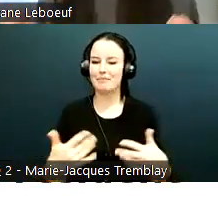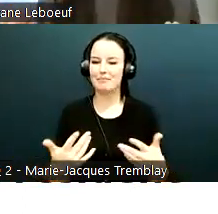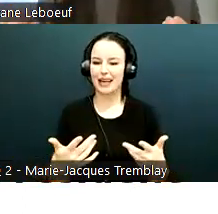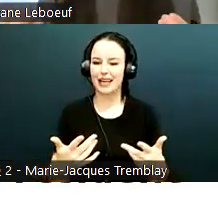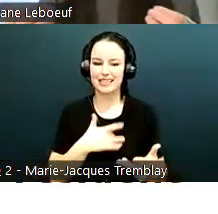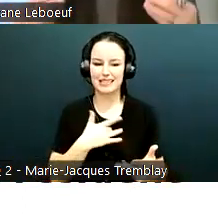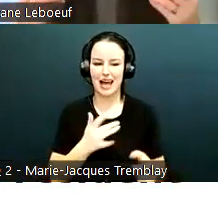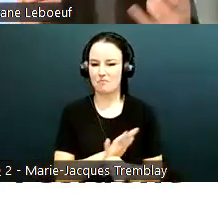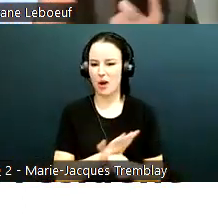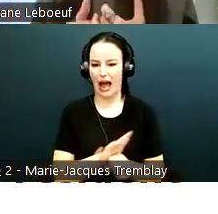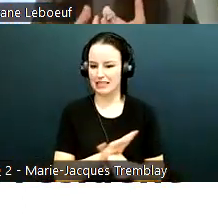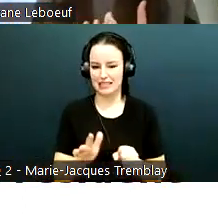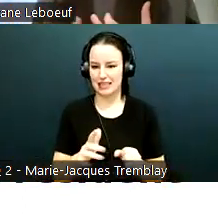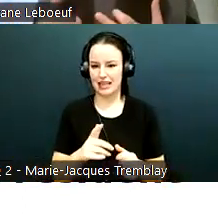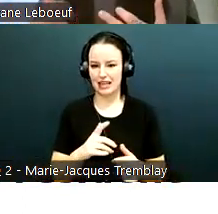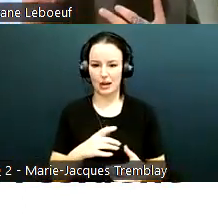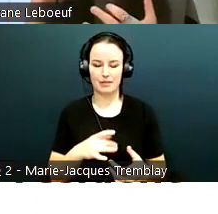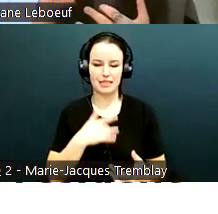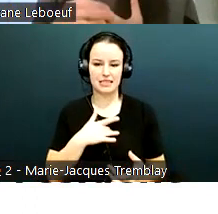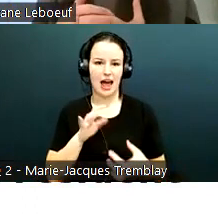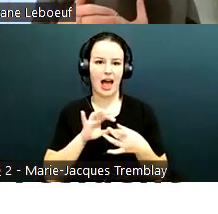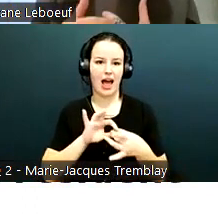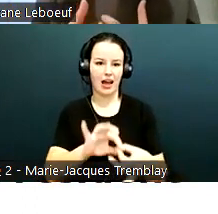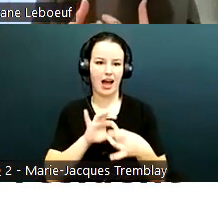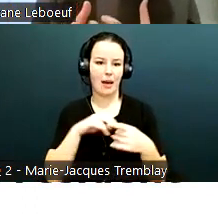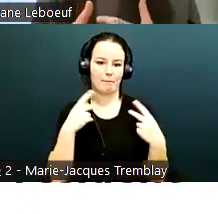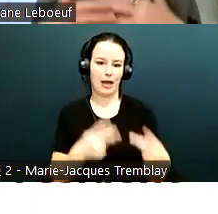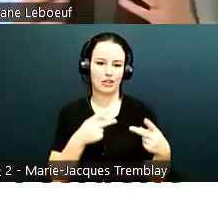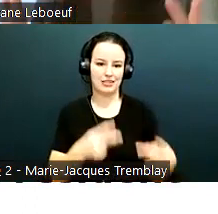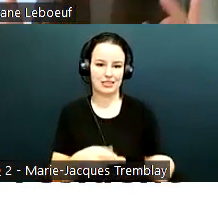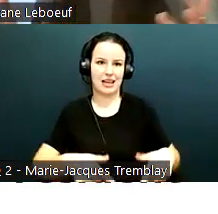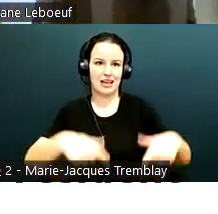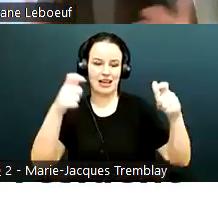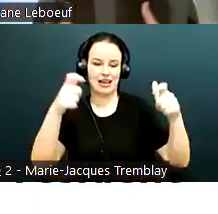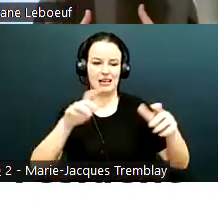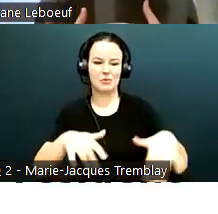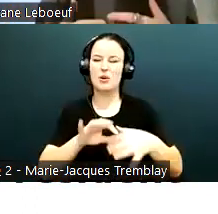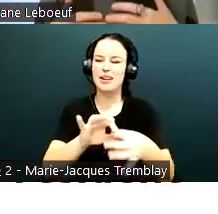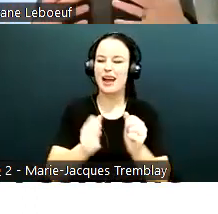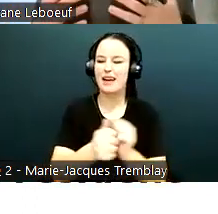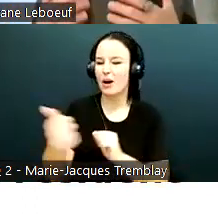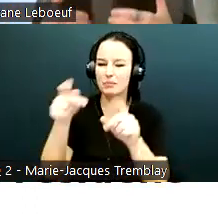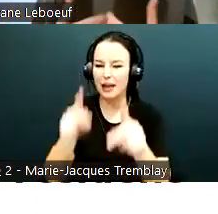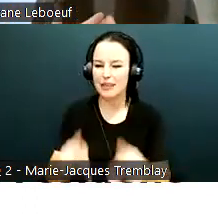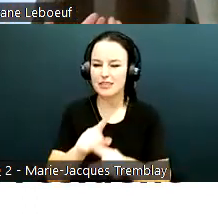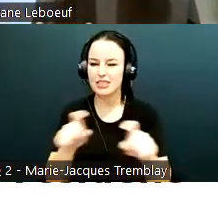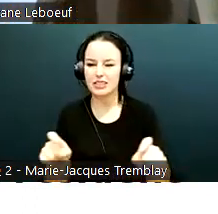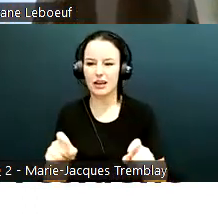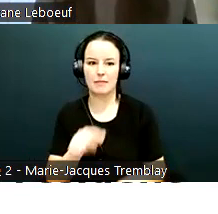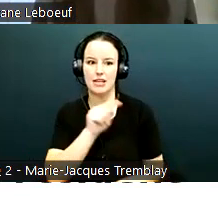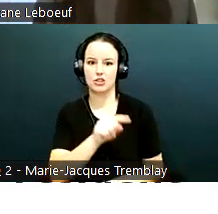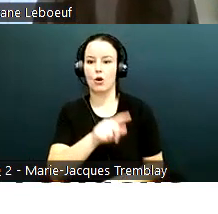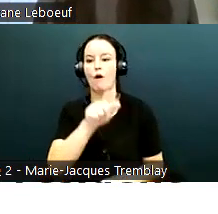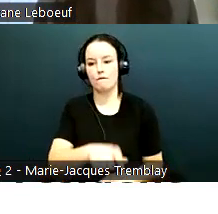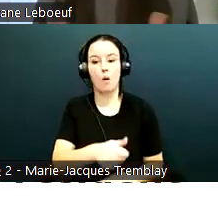pas suffisant pour créer un sentiment d'appartenance, pour aider les gens à développer des liens avec d'autres résidents. Les gens nous disaient ça doit être fait